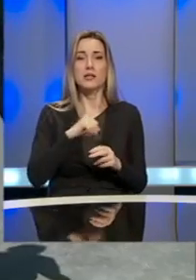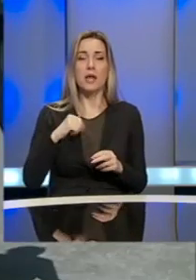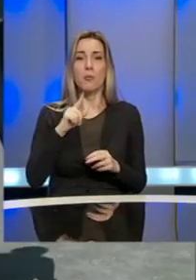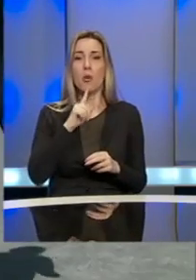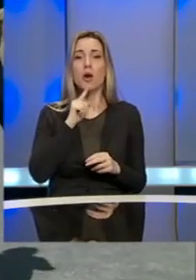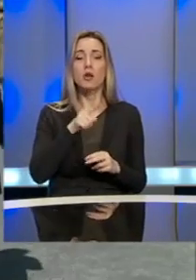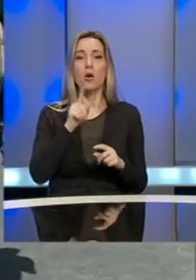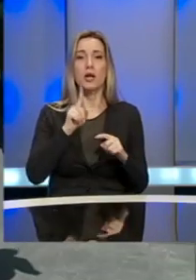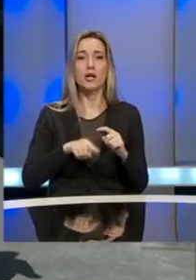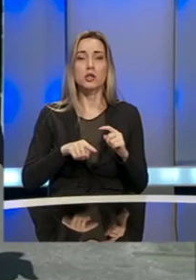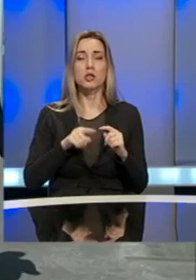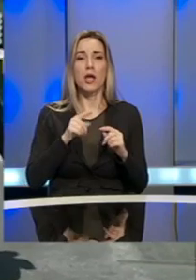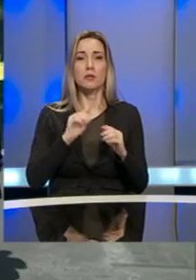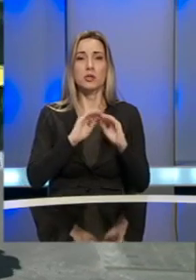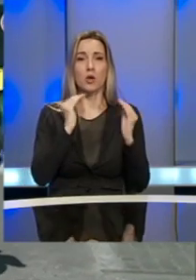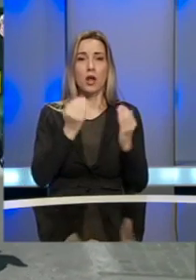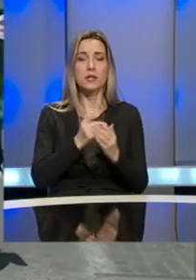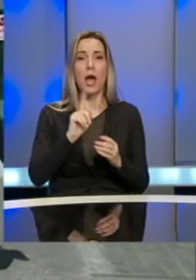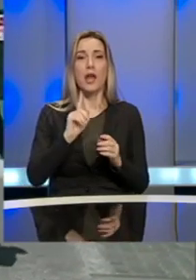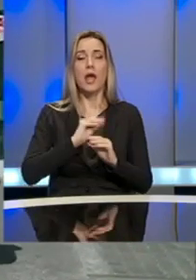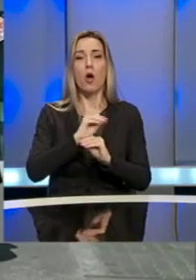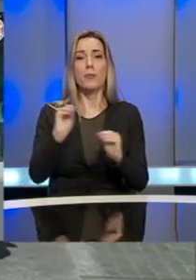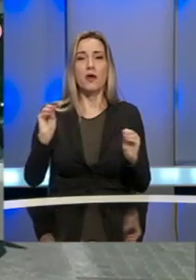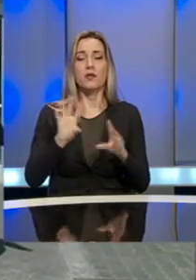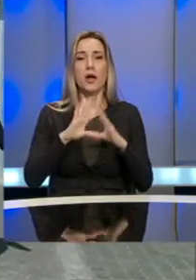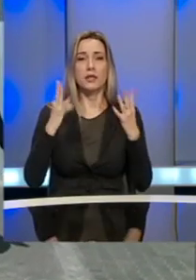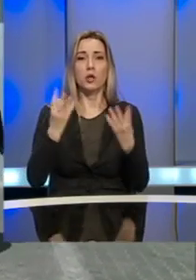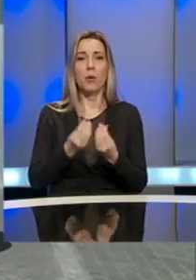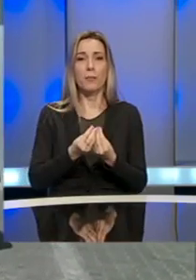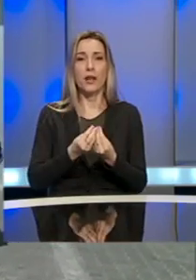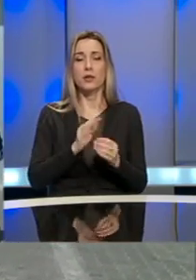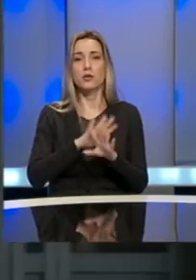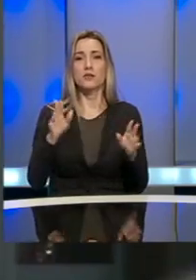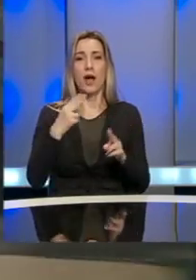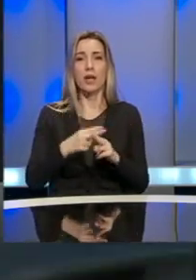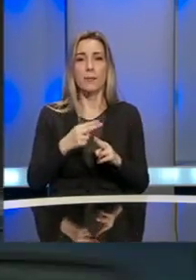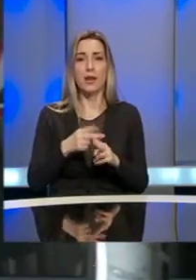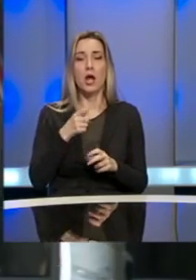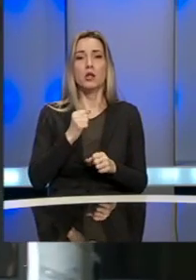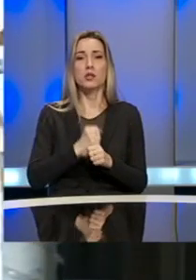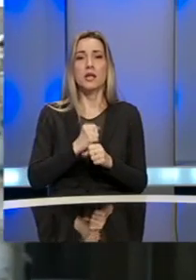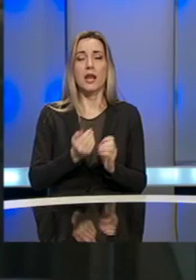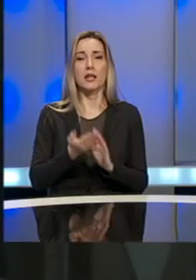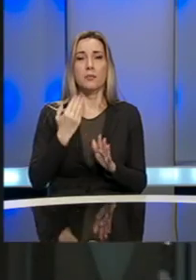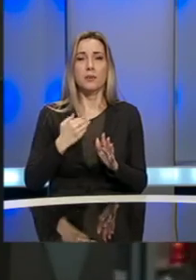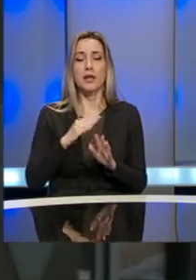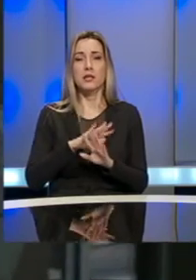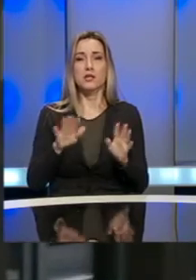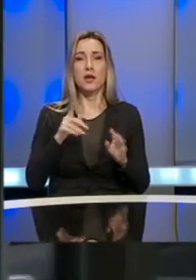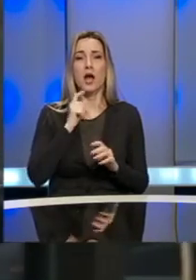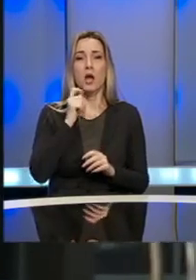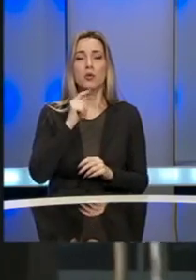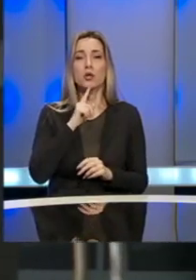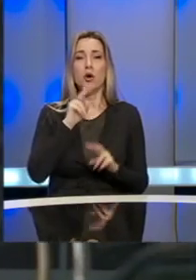krše izolaciju, a ne sada objavljivati kompletno sva imena. Mislim, da se radi prije svega o tome, dakle, oni ljudi